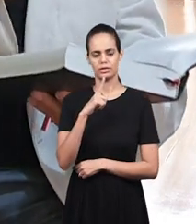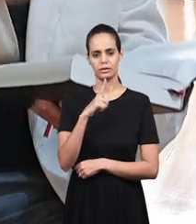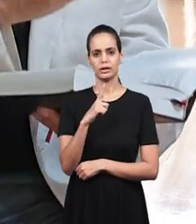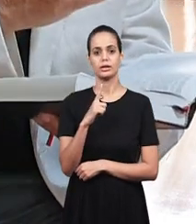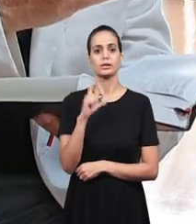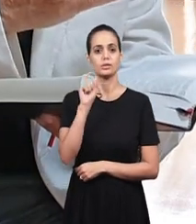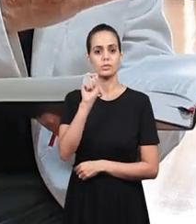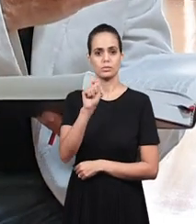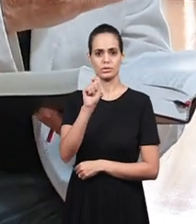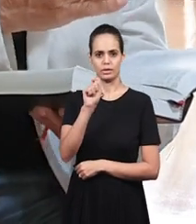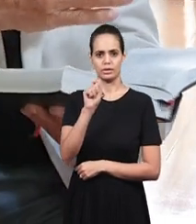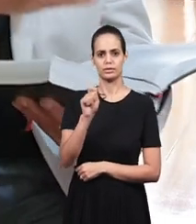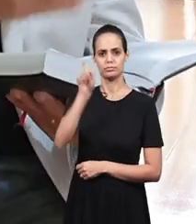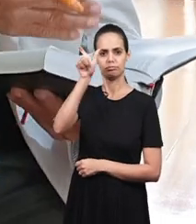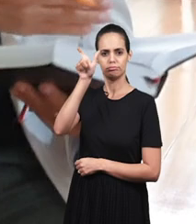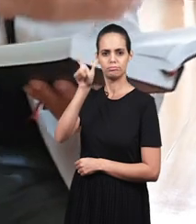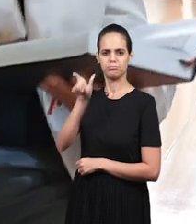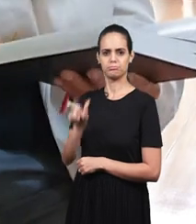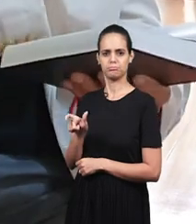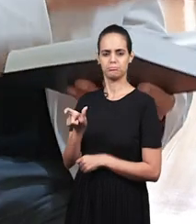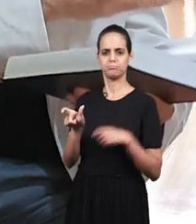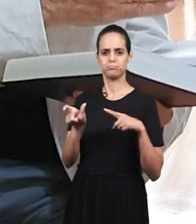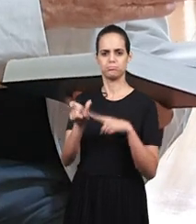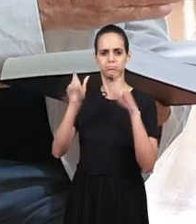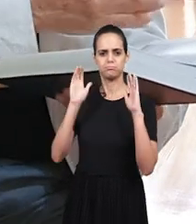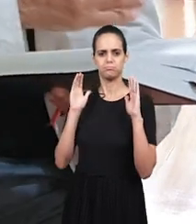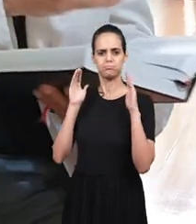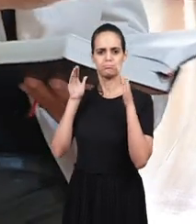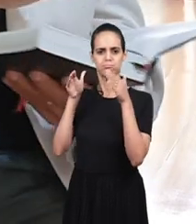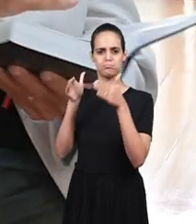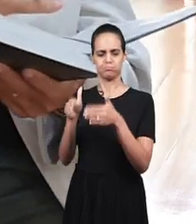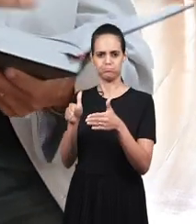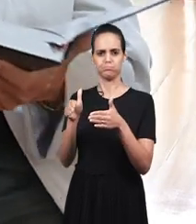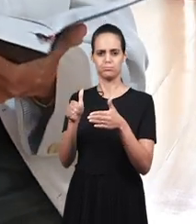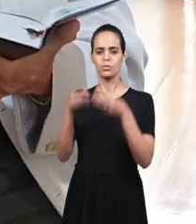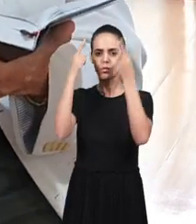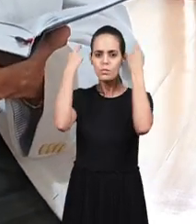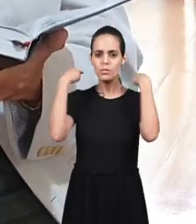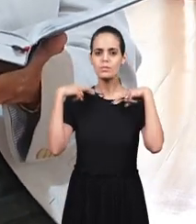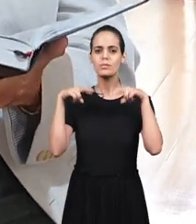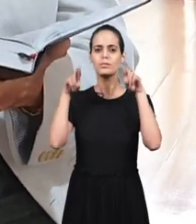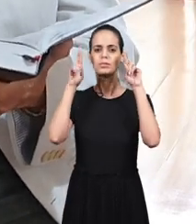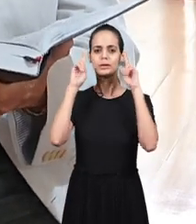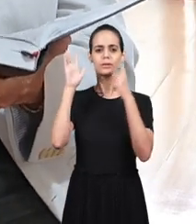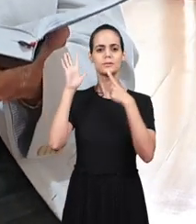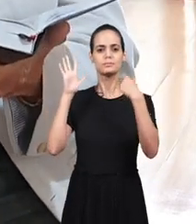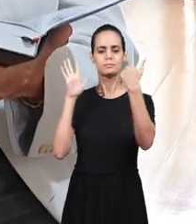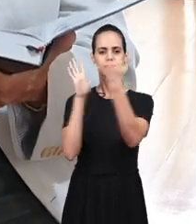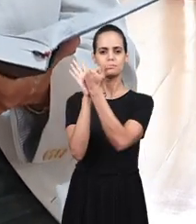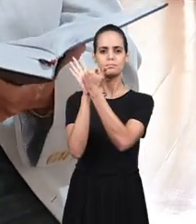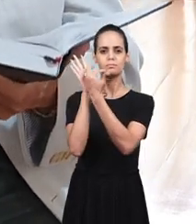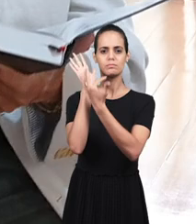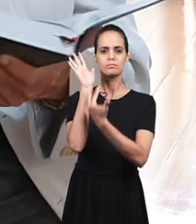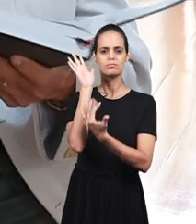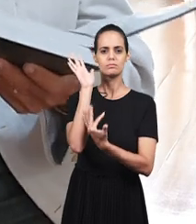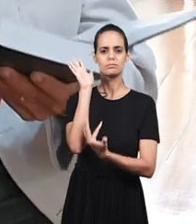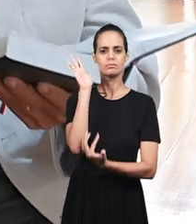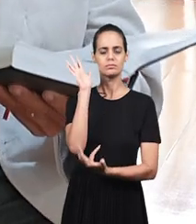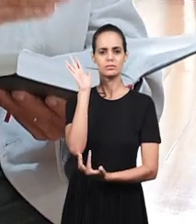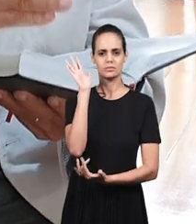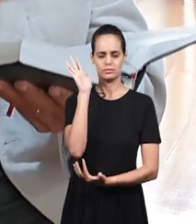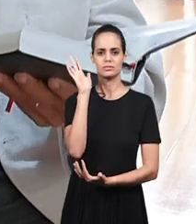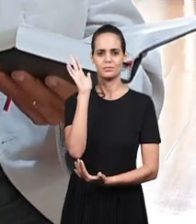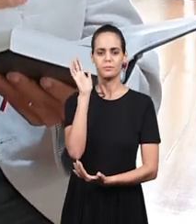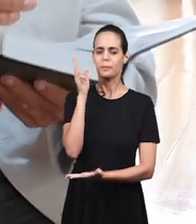jusqu'à l'Apocalypse. Donc, où nous avons la figure centrale, la figure qui fait le début, c'est